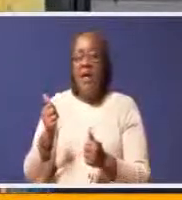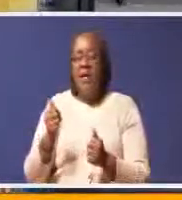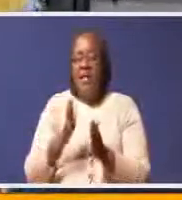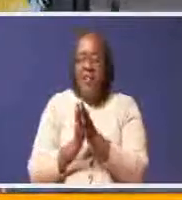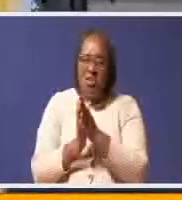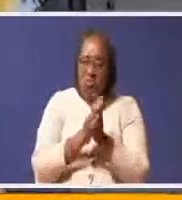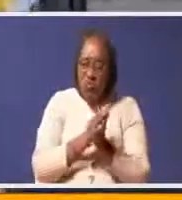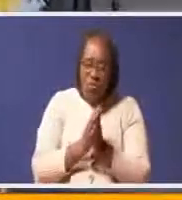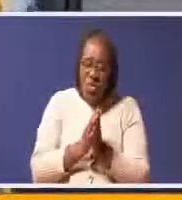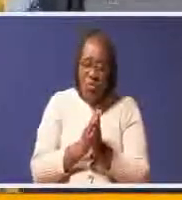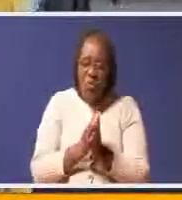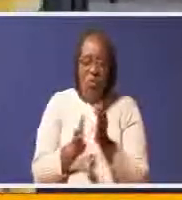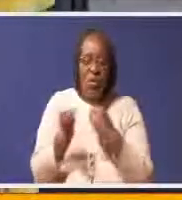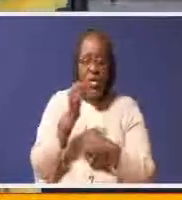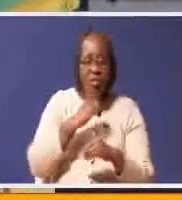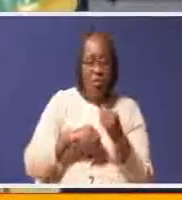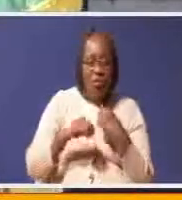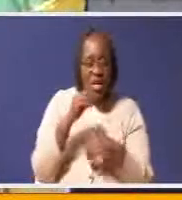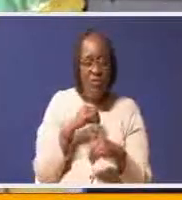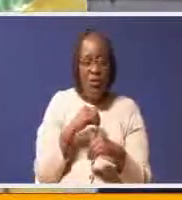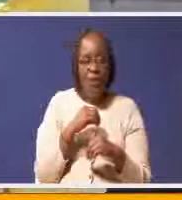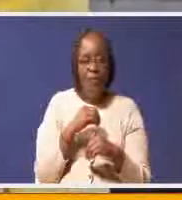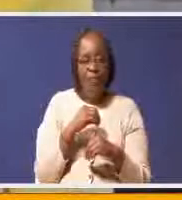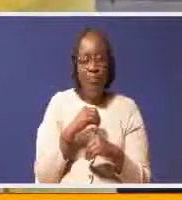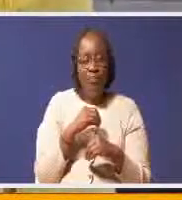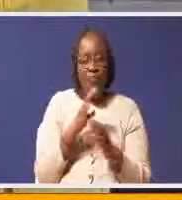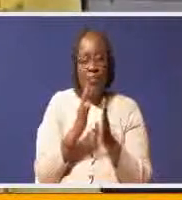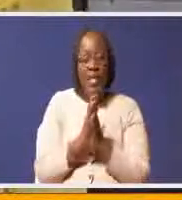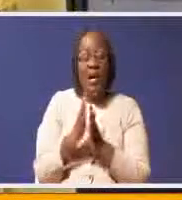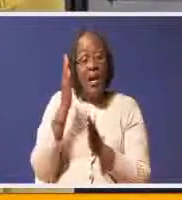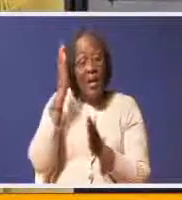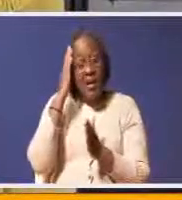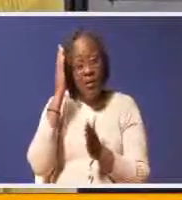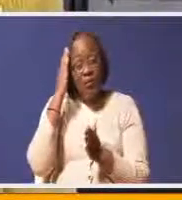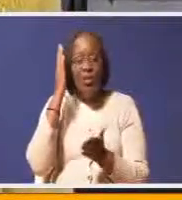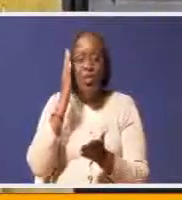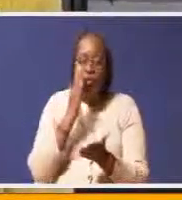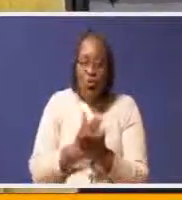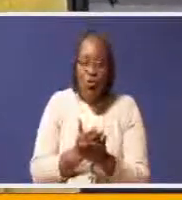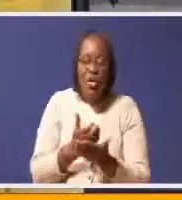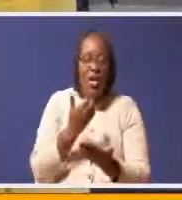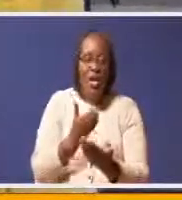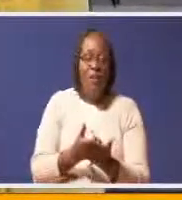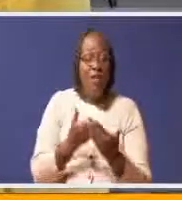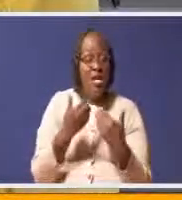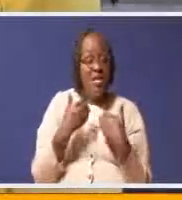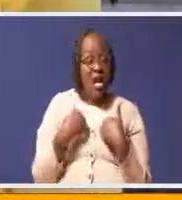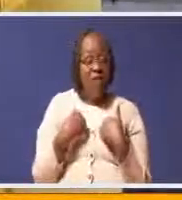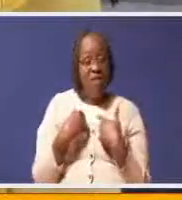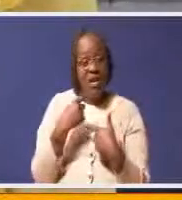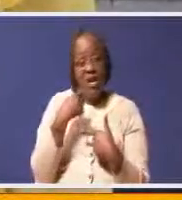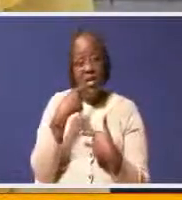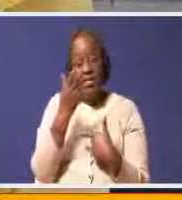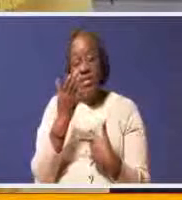na mwokora. Nanda ugo wakora antikuga out of the blues, ni wakora ndena a lot of evidence, na inda abelebe